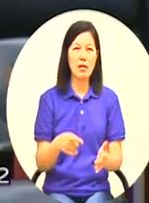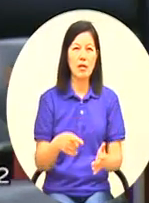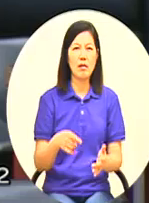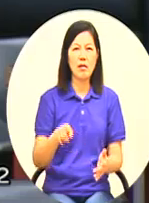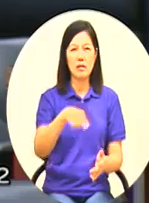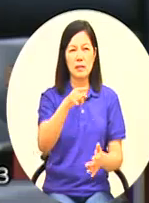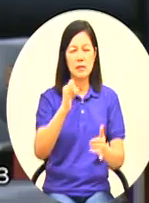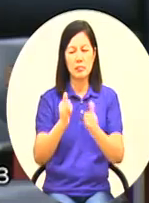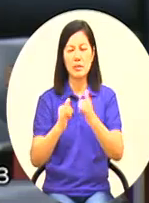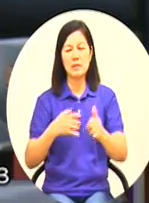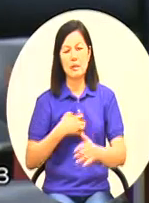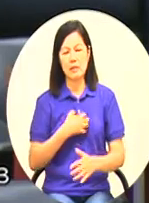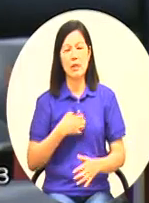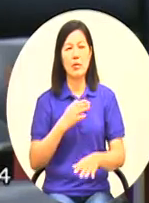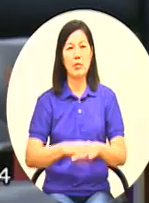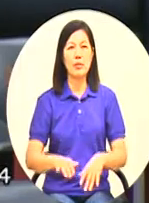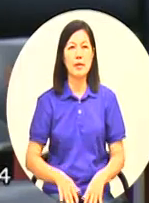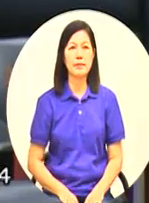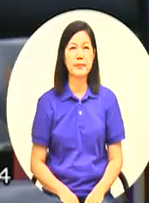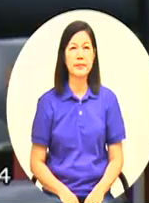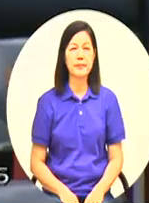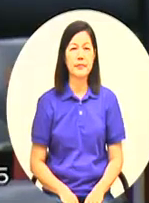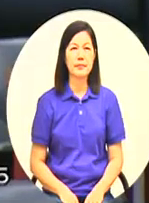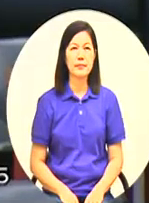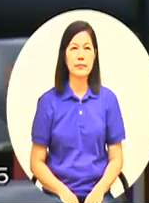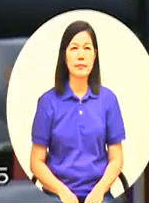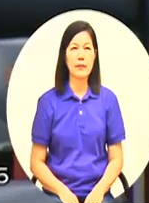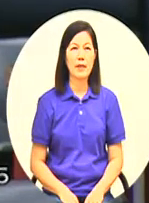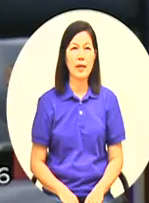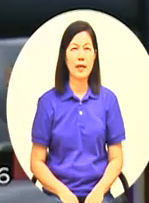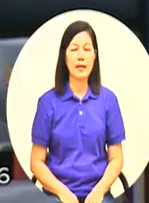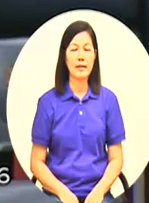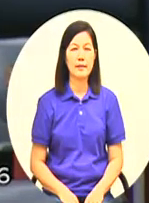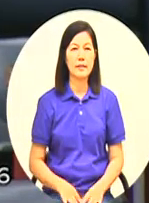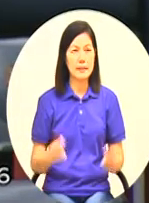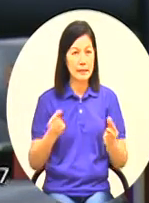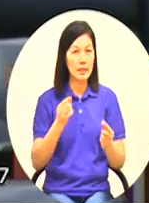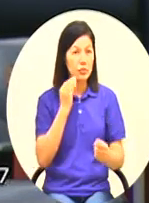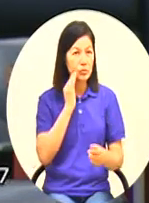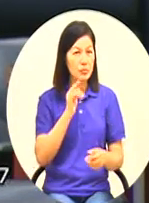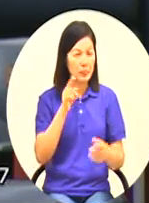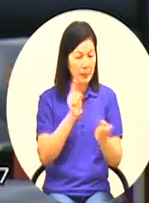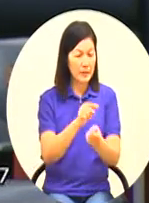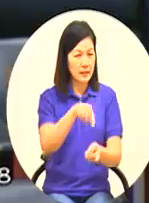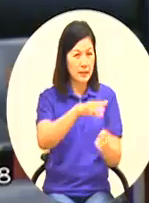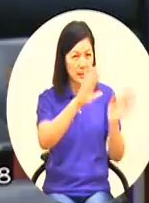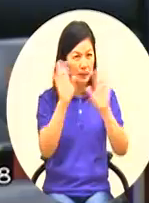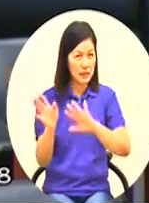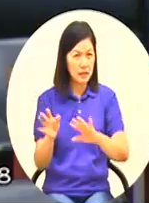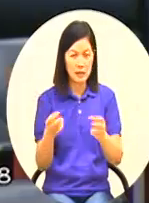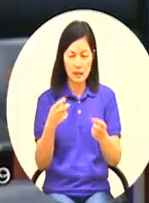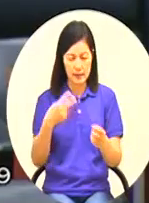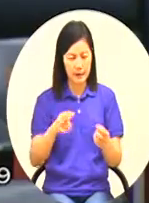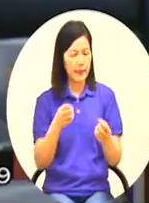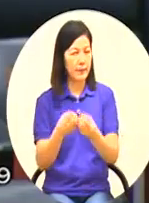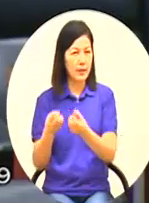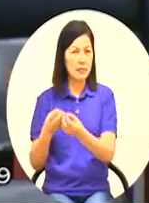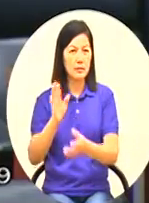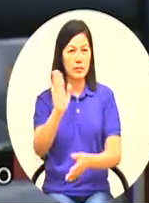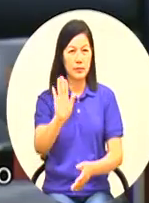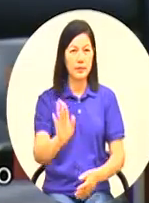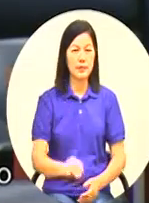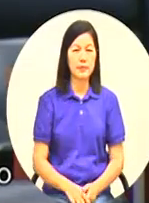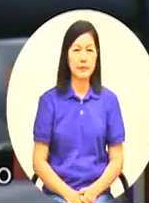好。我希望我们蔡局长哦，要有类似这种讯息，不要再发生。啊，请蔡局长有什么？